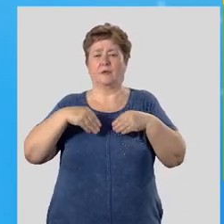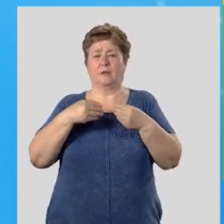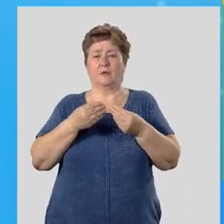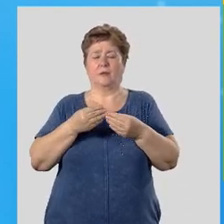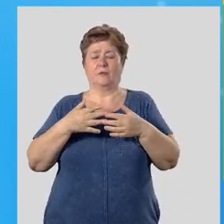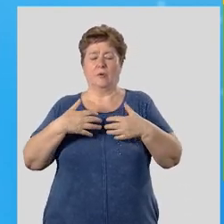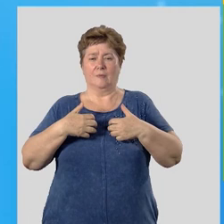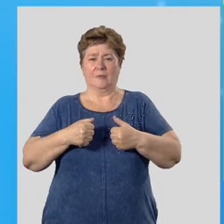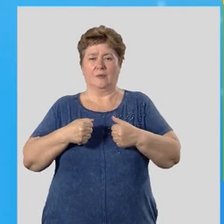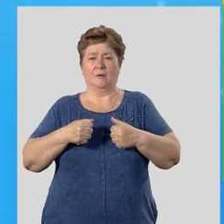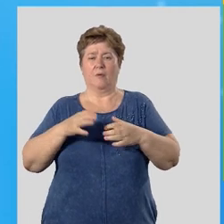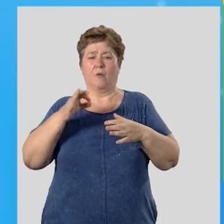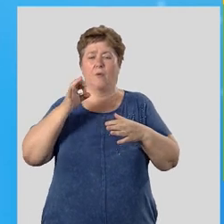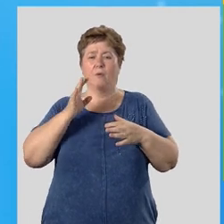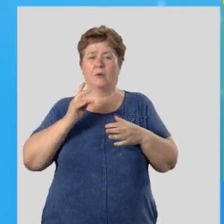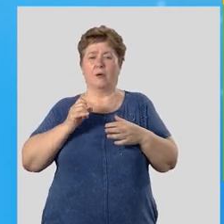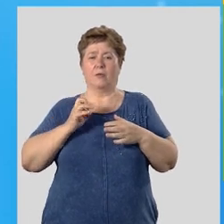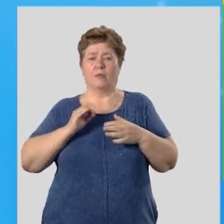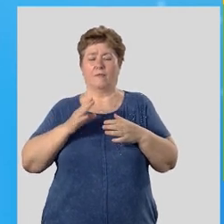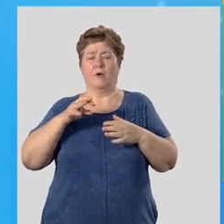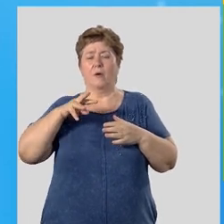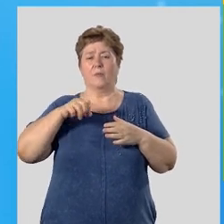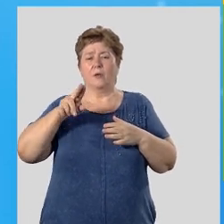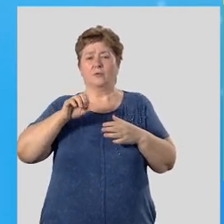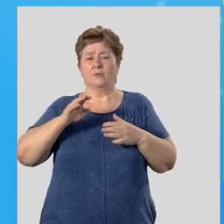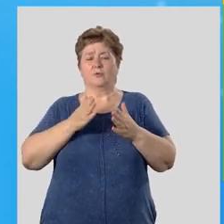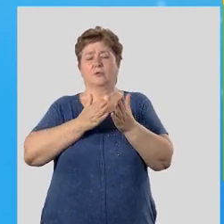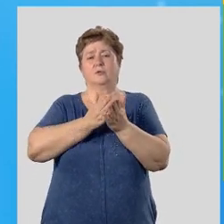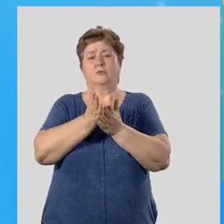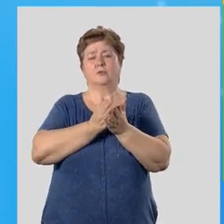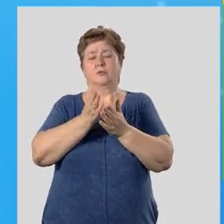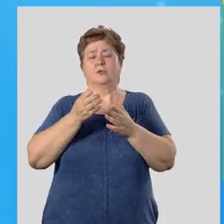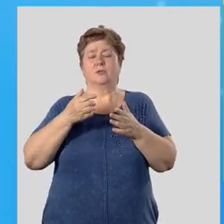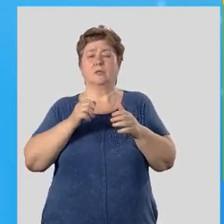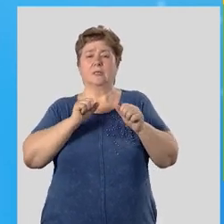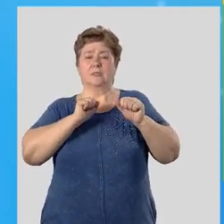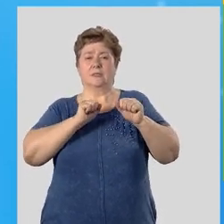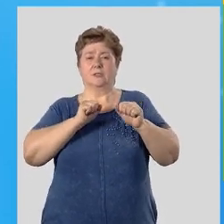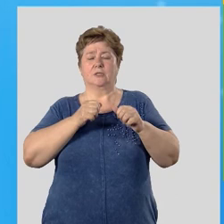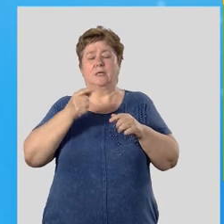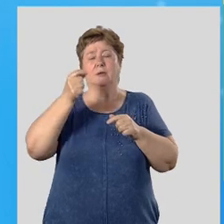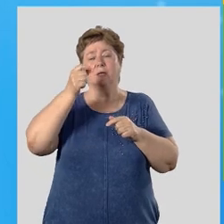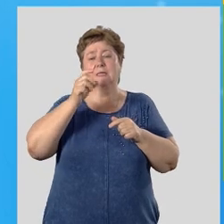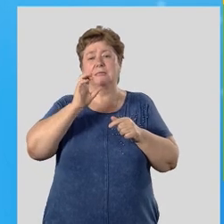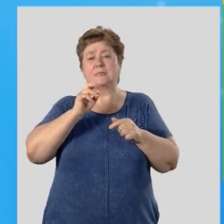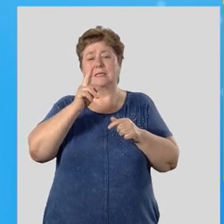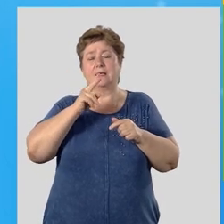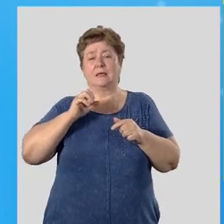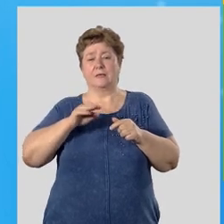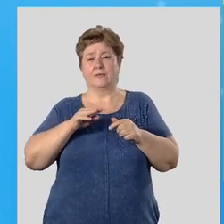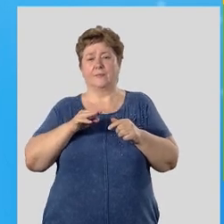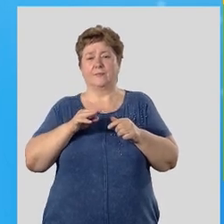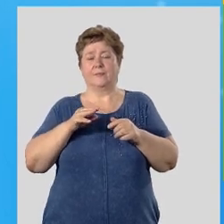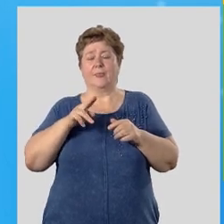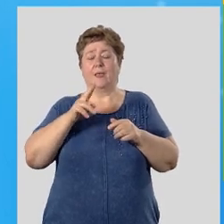обеспечивает упругость органов, а у медузы служит гидростатическим скелетом.